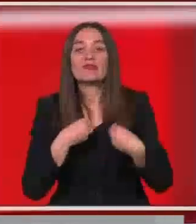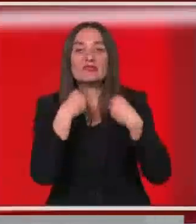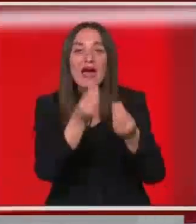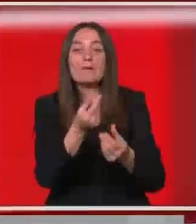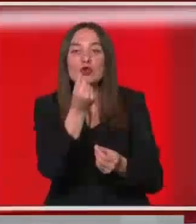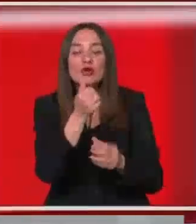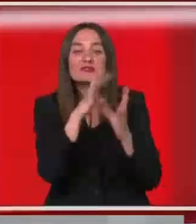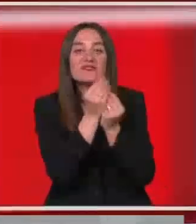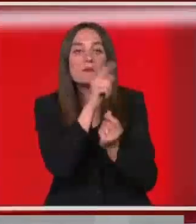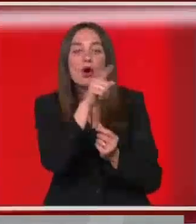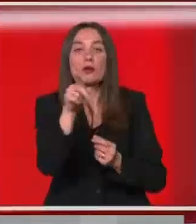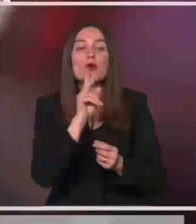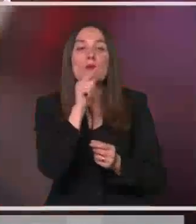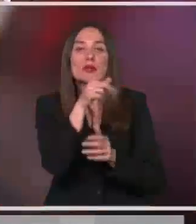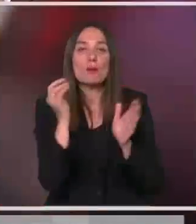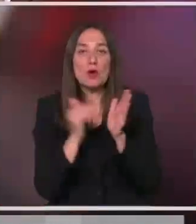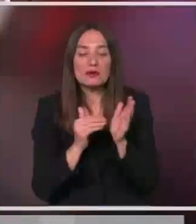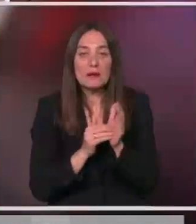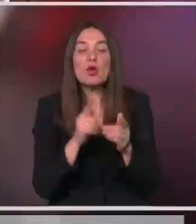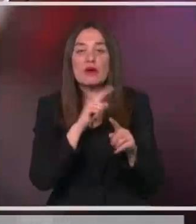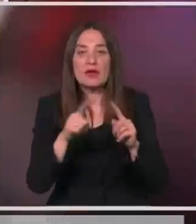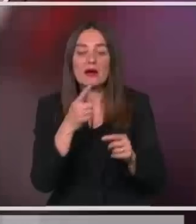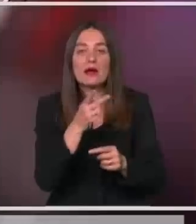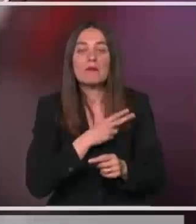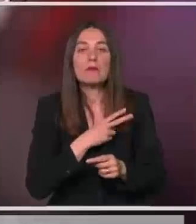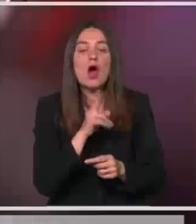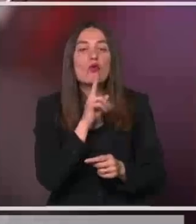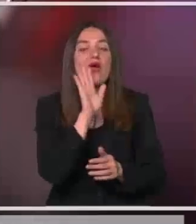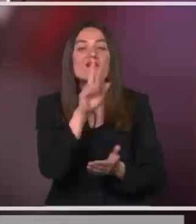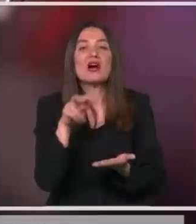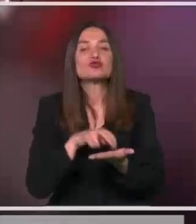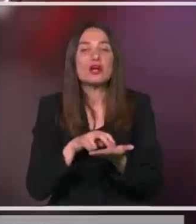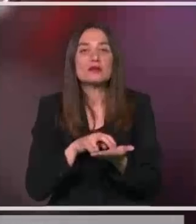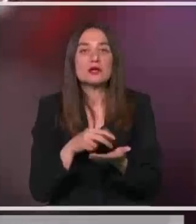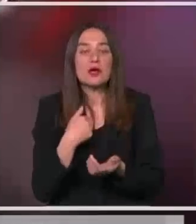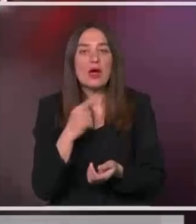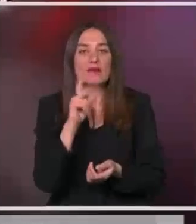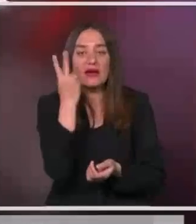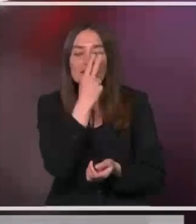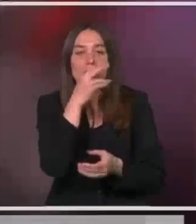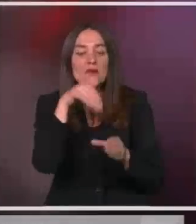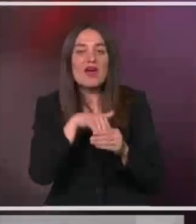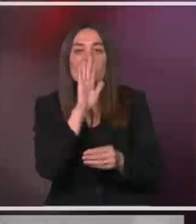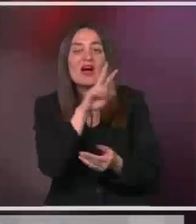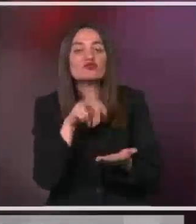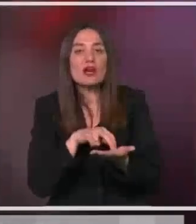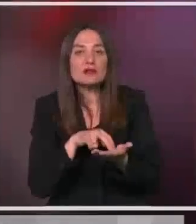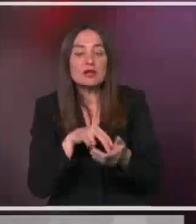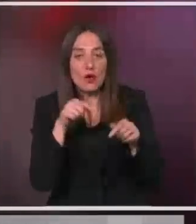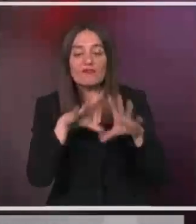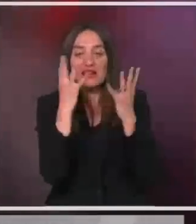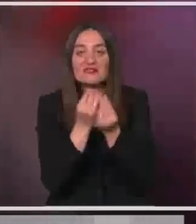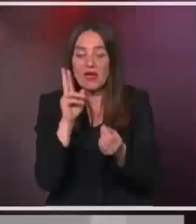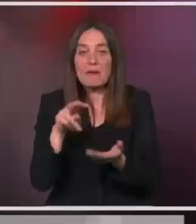novac svima onima kojima je to potrebno, jer imamo... A koji je vaš rizik? Ja jedino ne razumem suštinski vaš rizik. Dakle, ovde svi